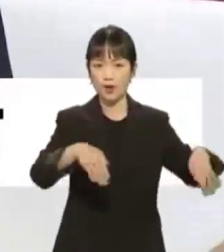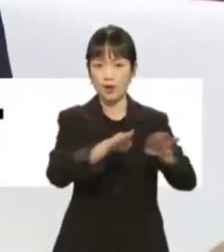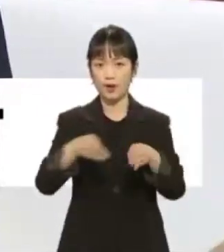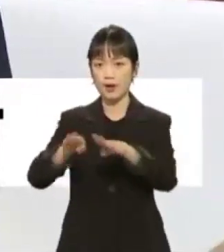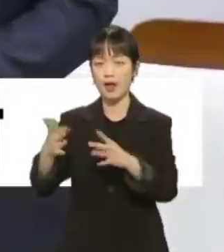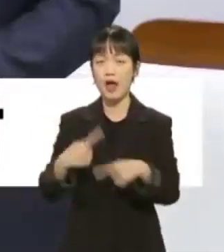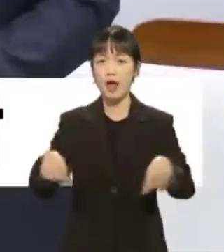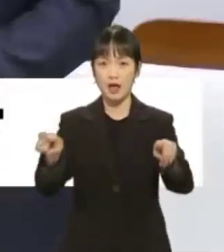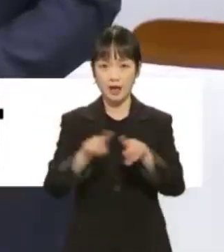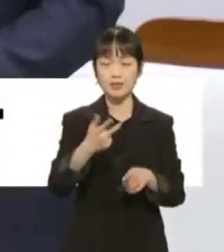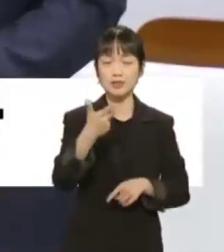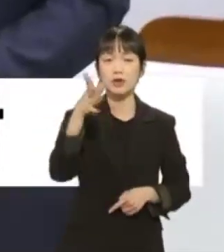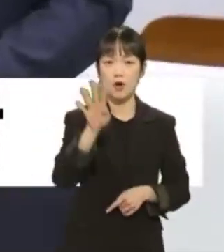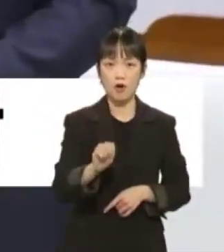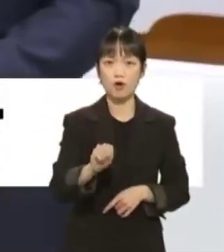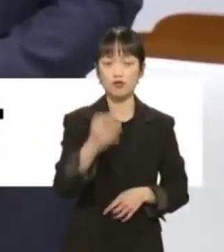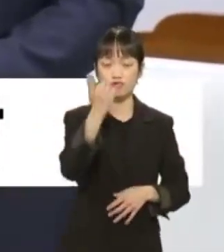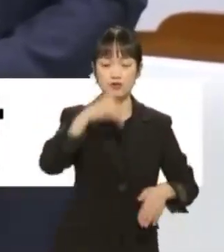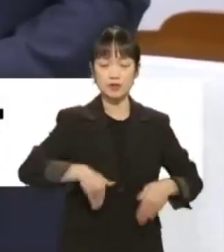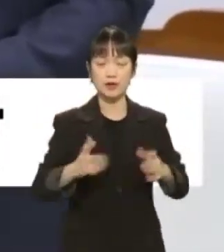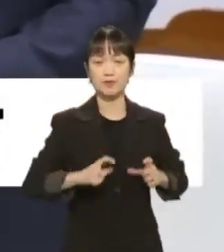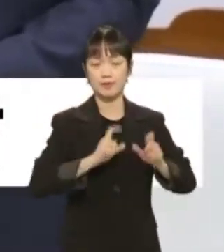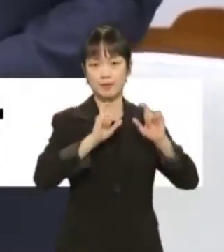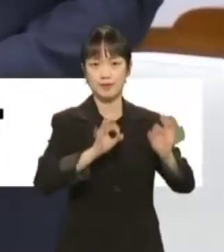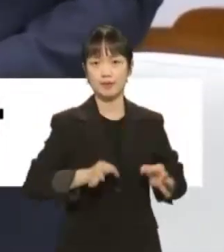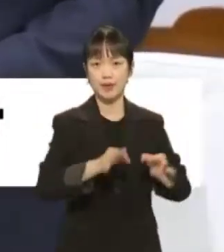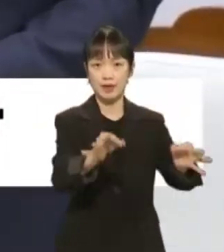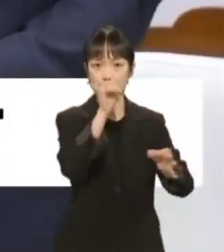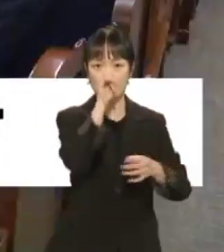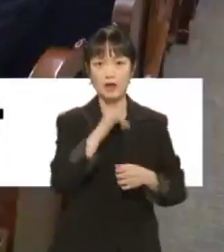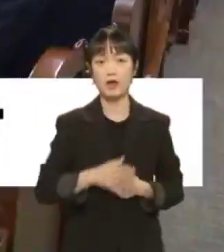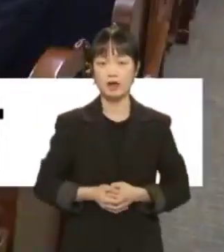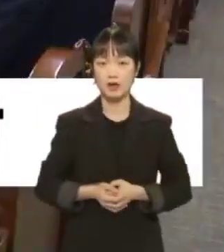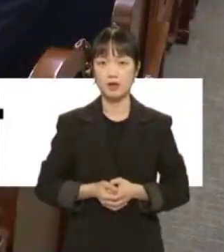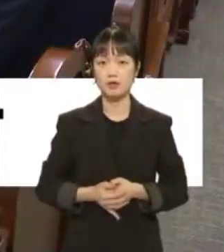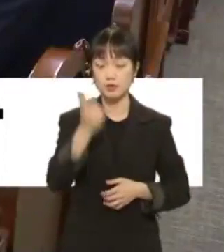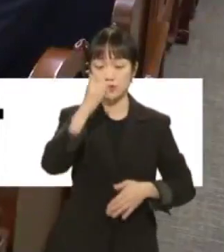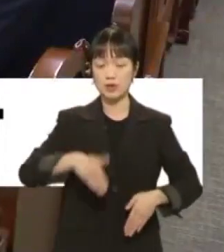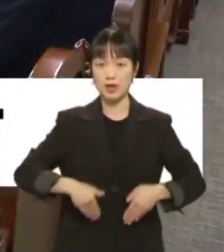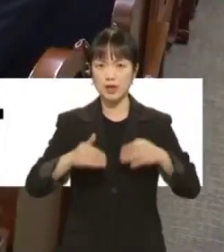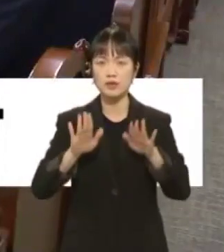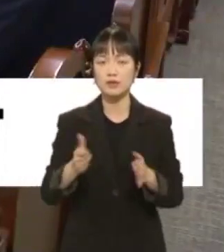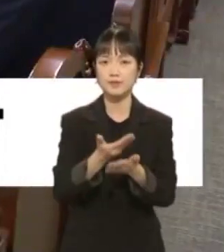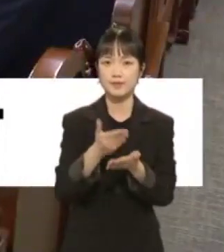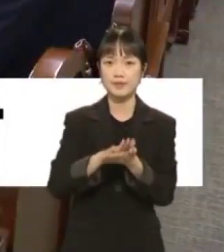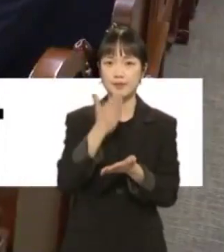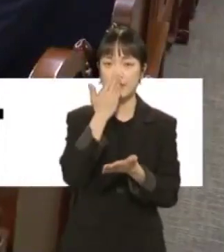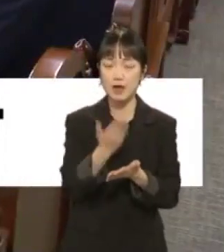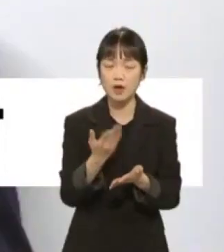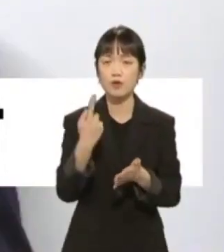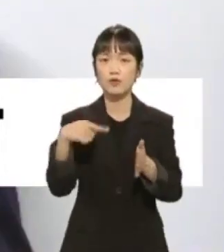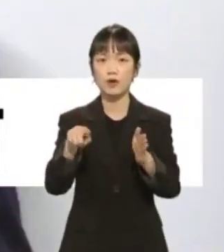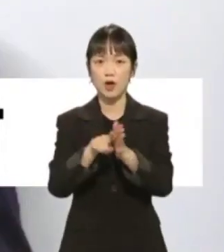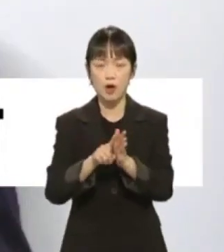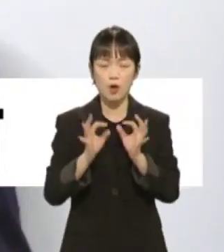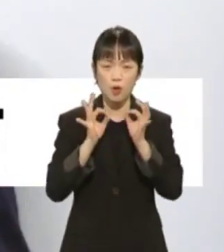기업이 모두 7억 6천만원을 충남도에 기탁했습니다 충남도는 피해복구와 주민들의 일상 회복을